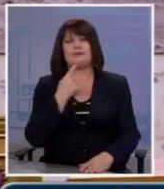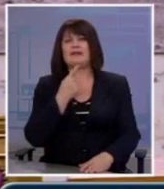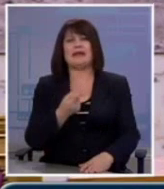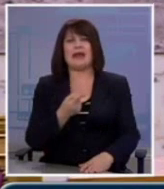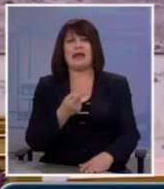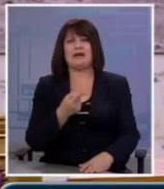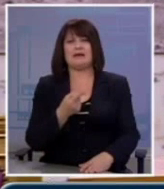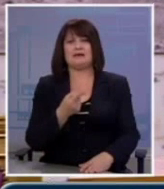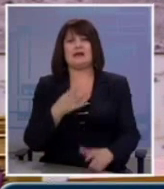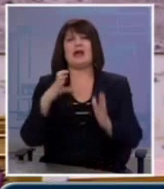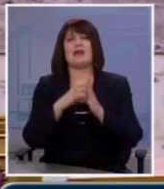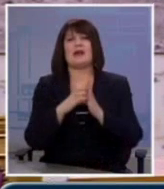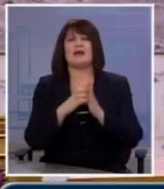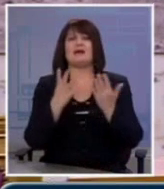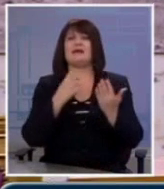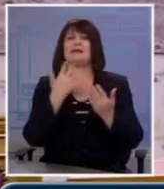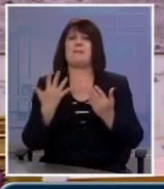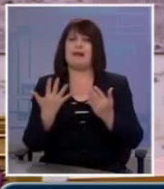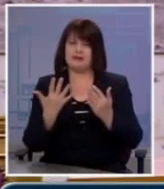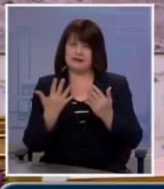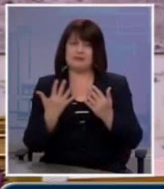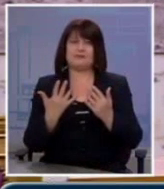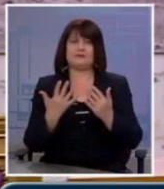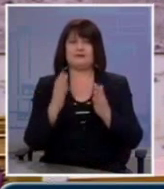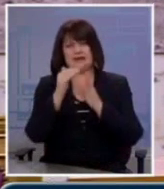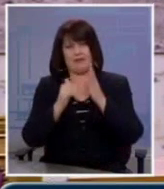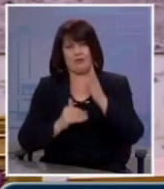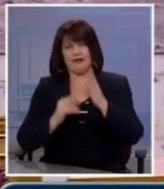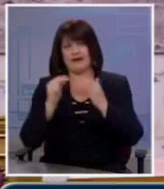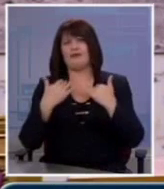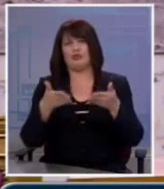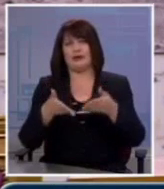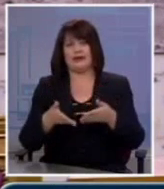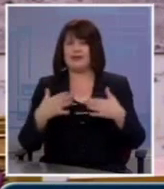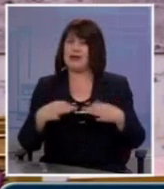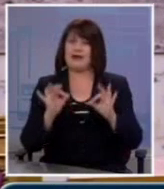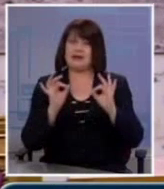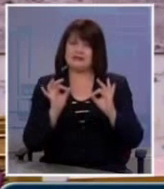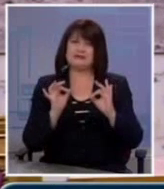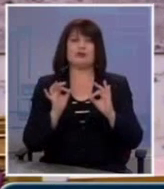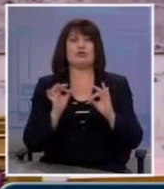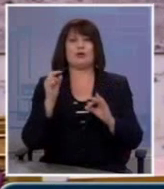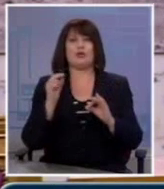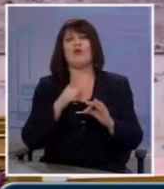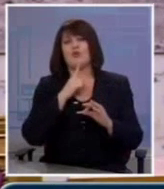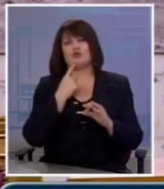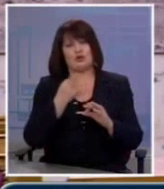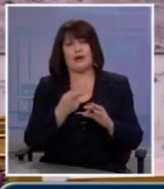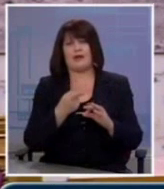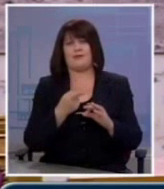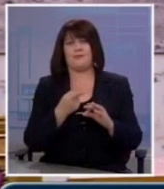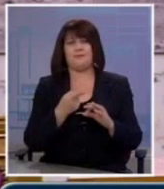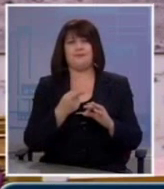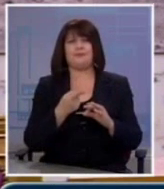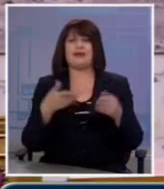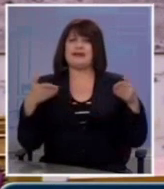προβλεπόμενα στα άρθρα 95 και επόμενα. Θα ξεκινήσει όπως προβλέπεται